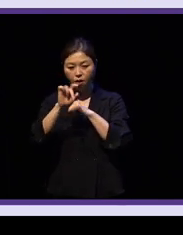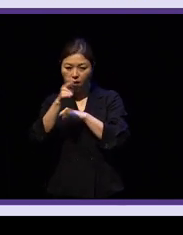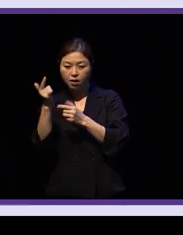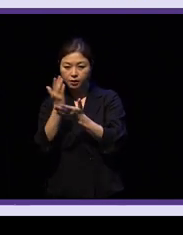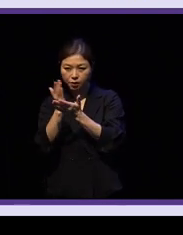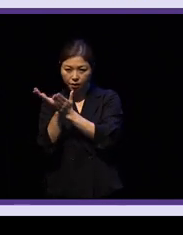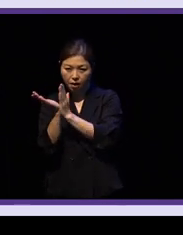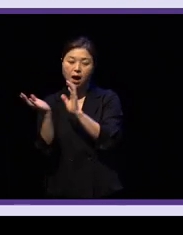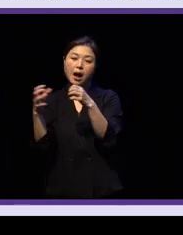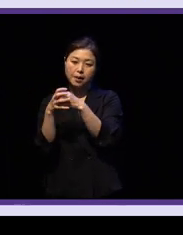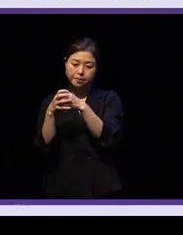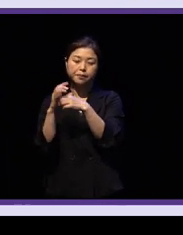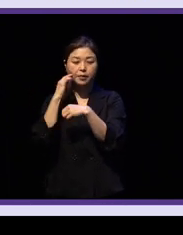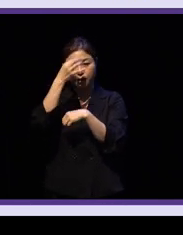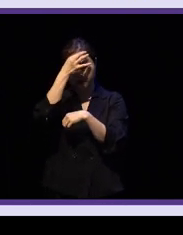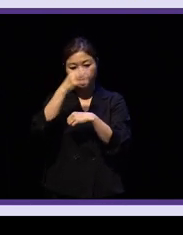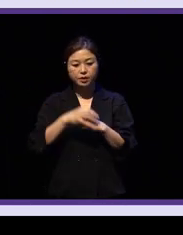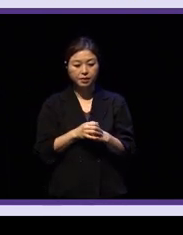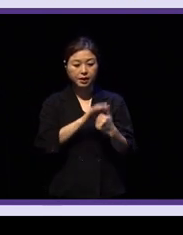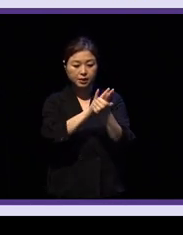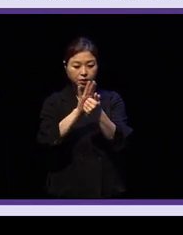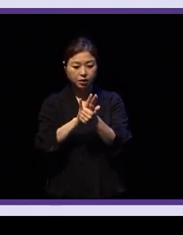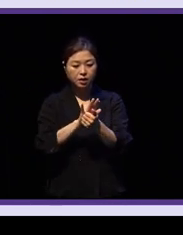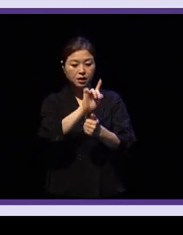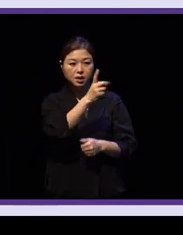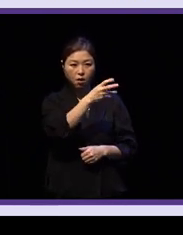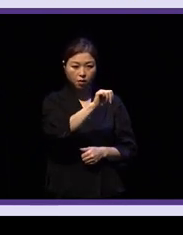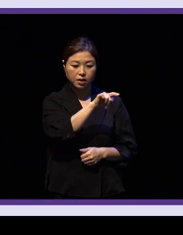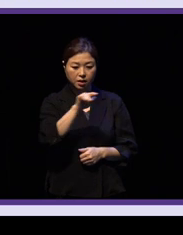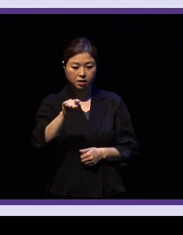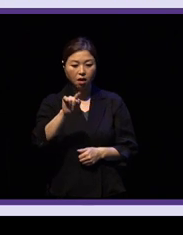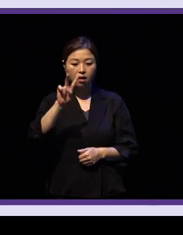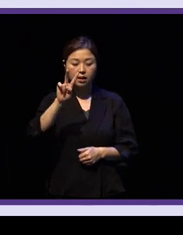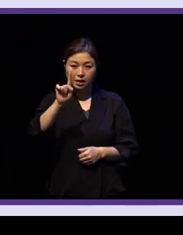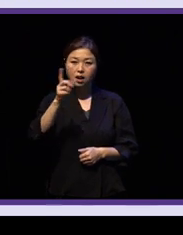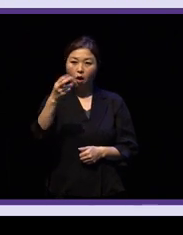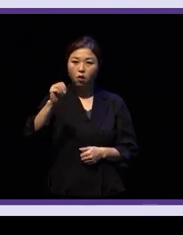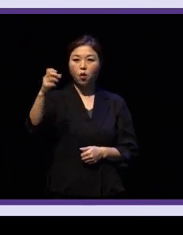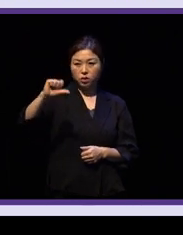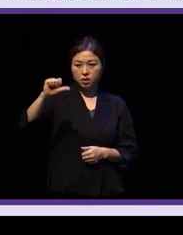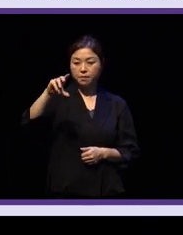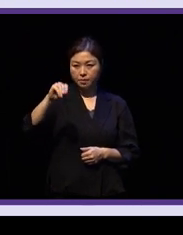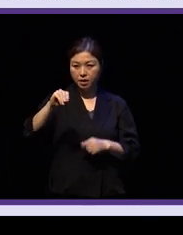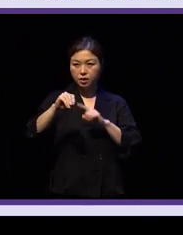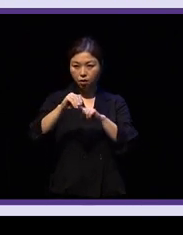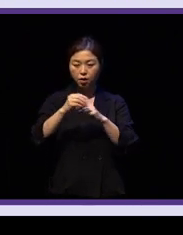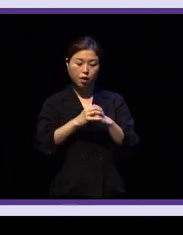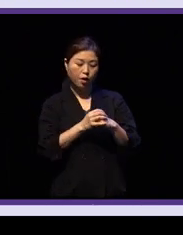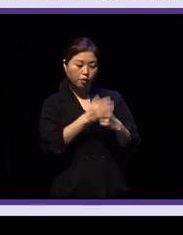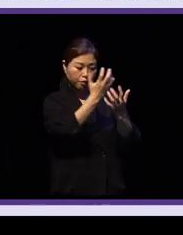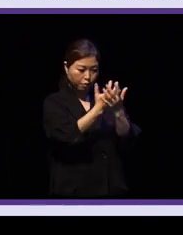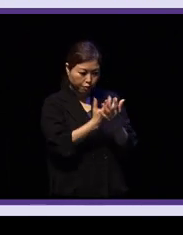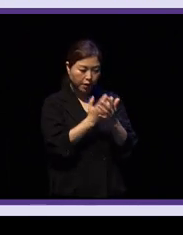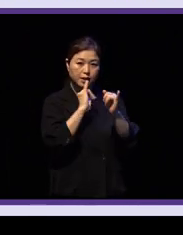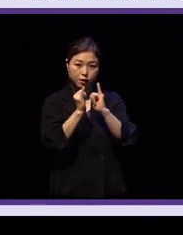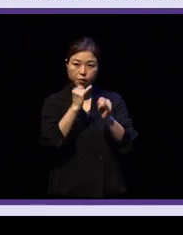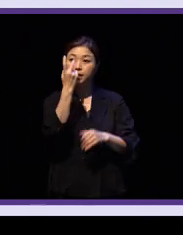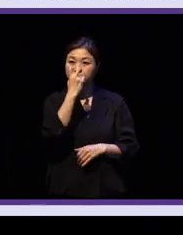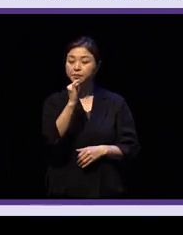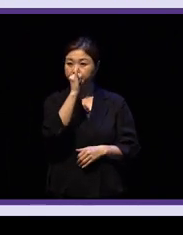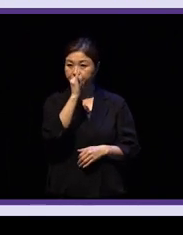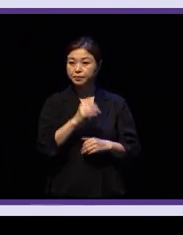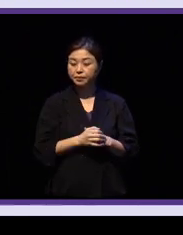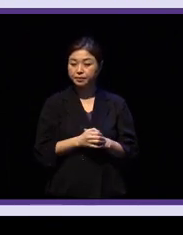지원규면은 최소 1억원에서 최대 1억 5천만원까지고 서류와 인터뷰 재미를 통해서 심의합니다 이